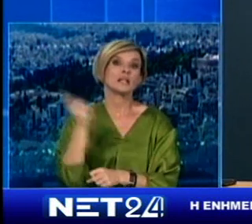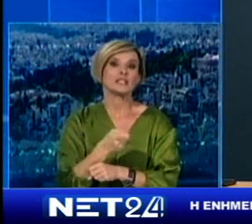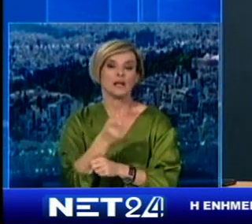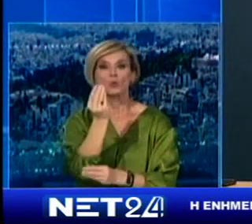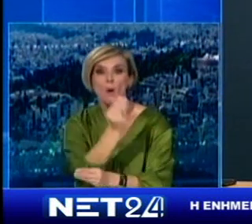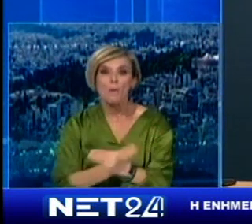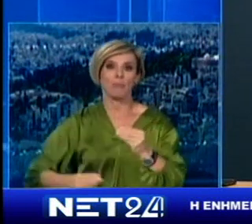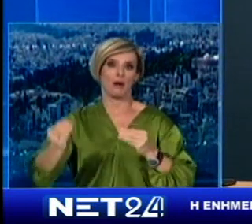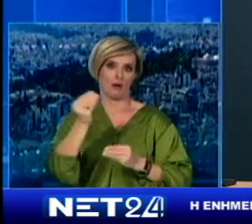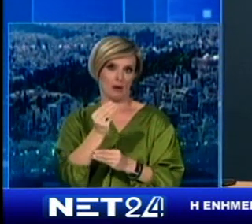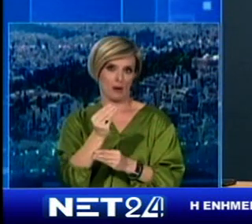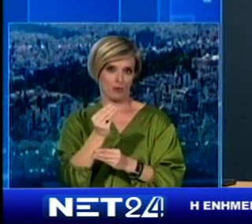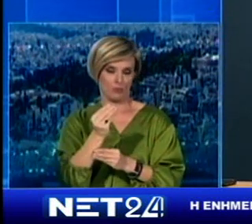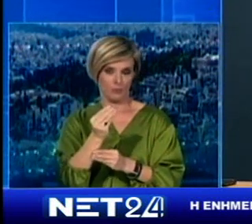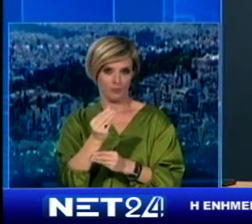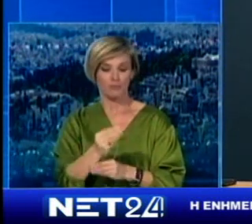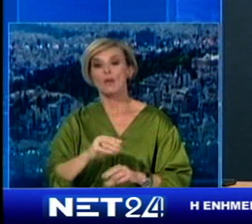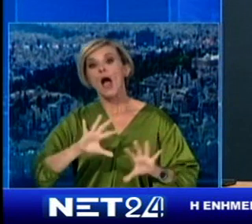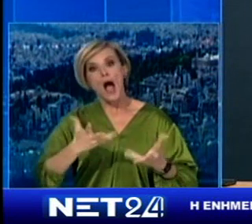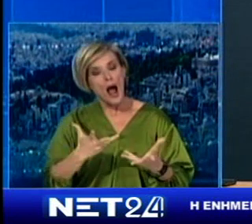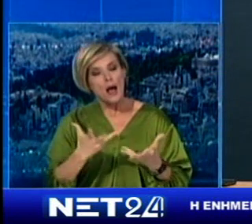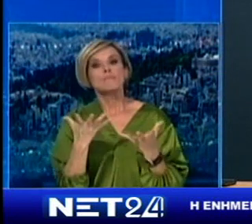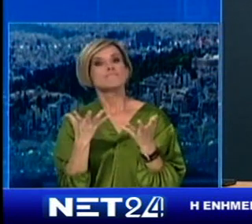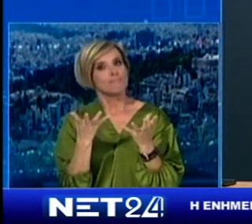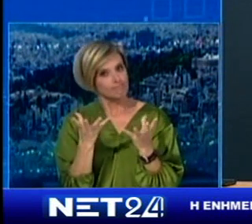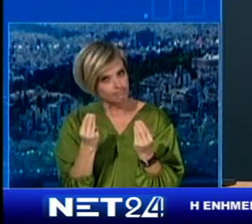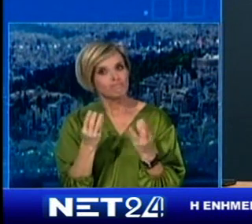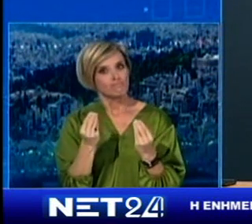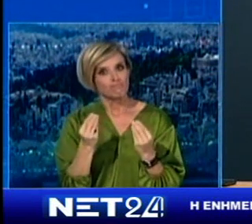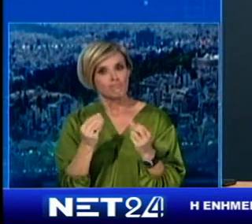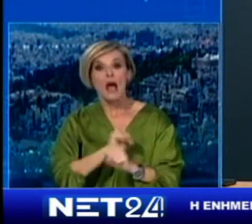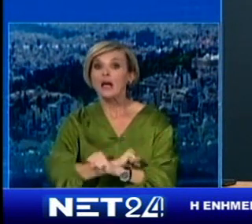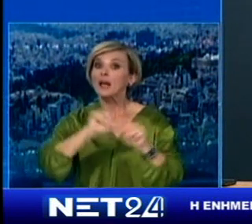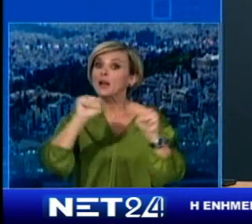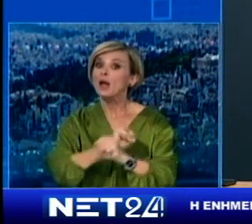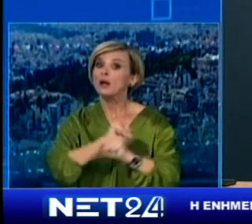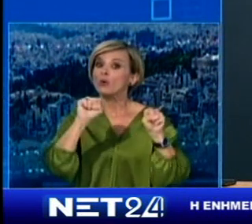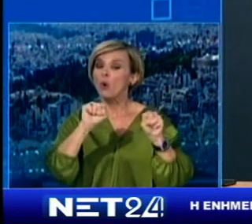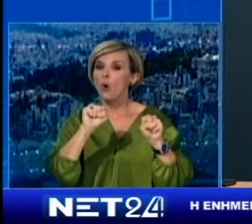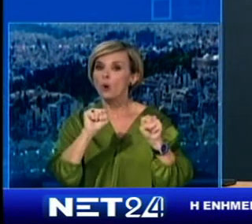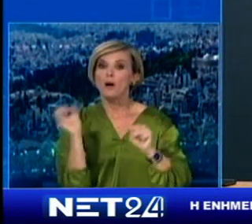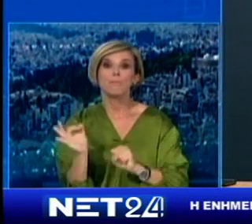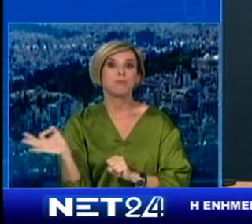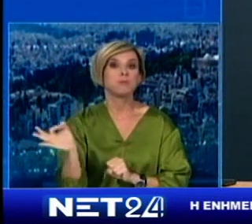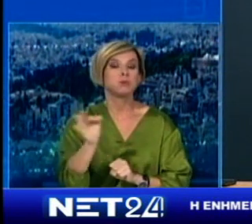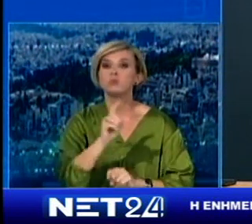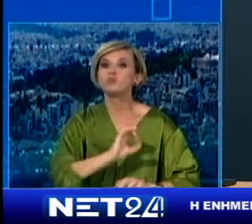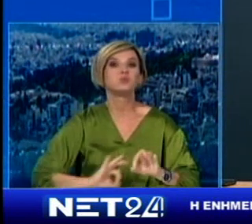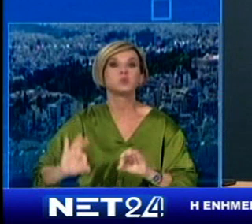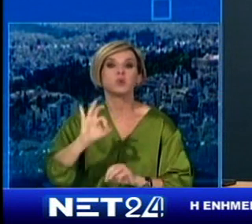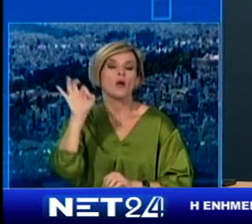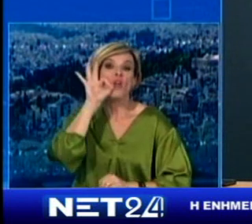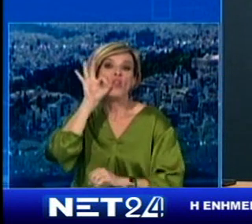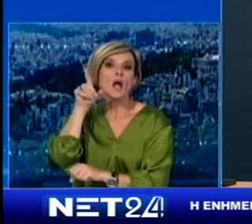σχέση με την προηγούμενη εβδομάδα. Ωστόσο, αρκετά μεγαλύτερη και εκρηκτική αύξηση του επιδημιολογικού φορτίου βλέπουμε στη